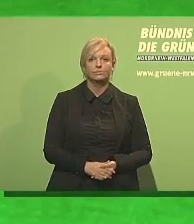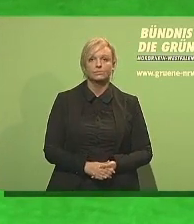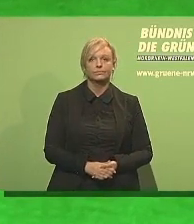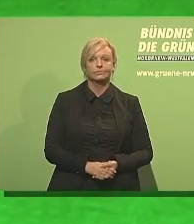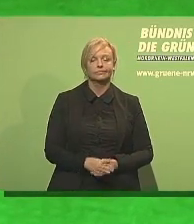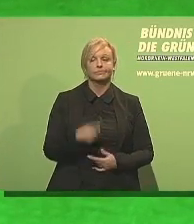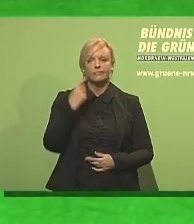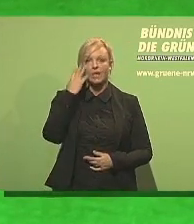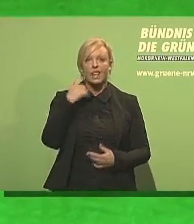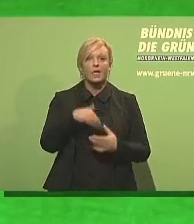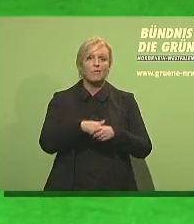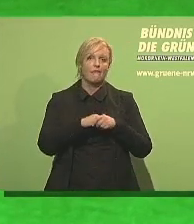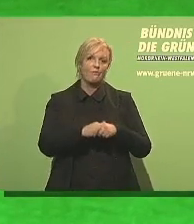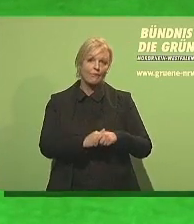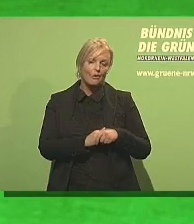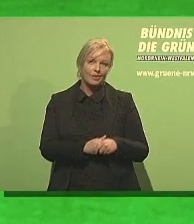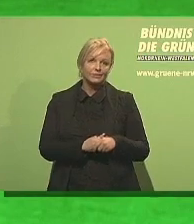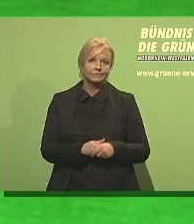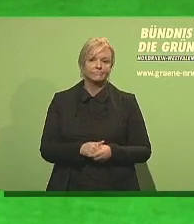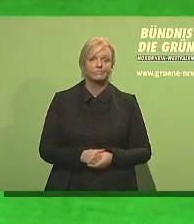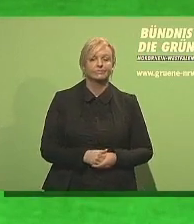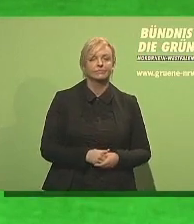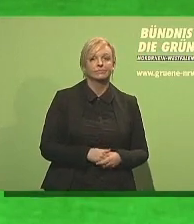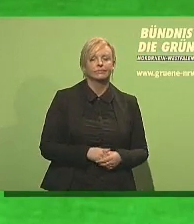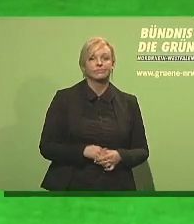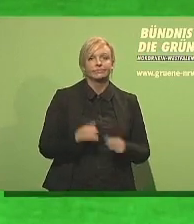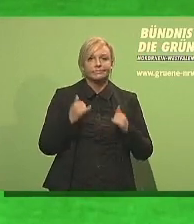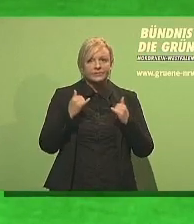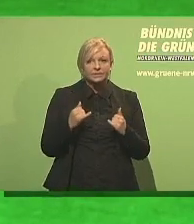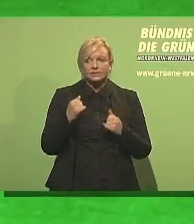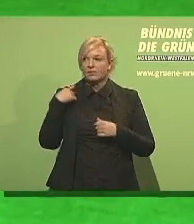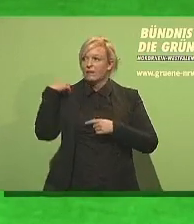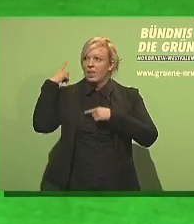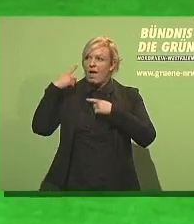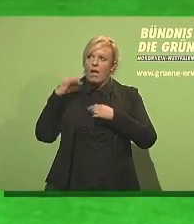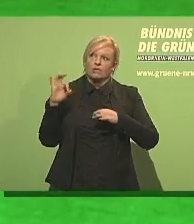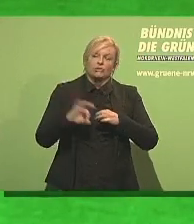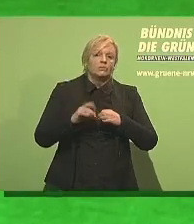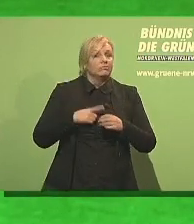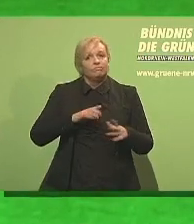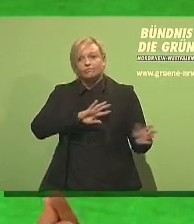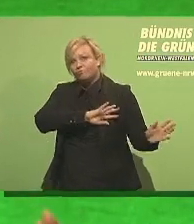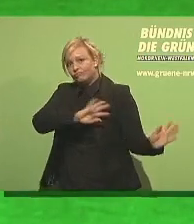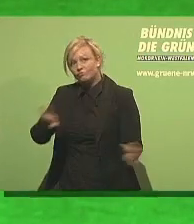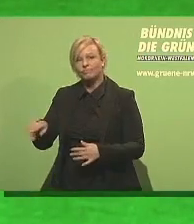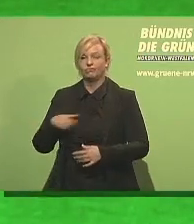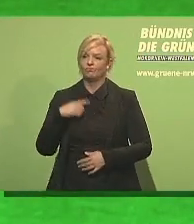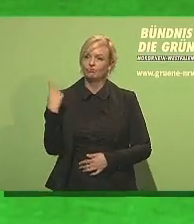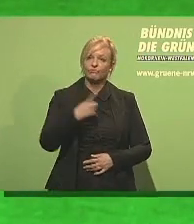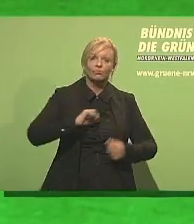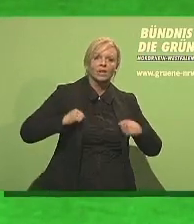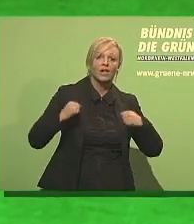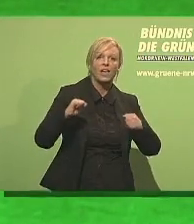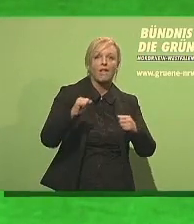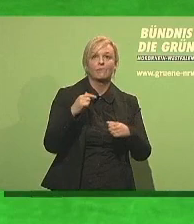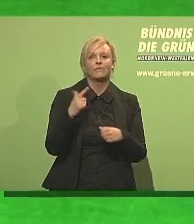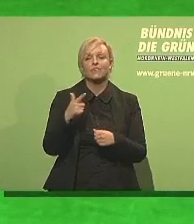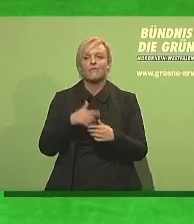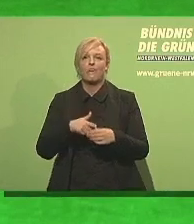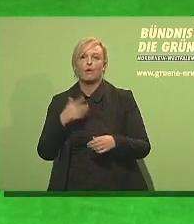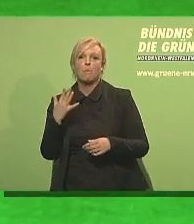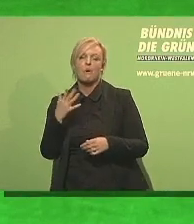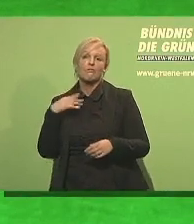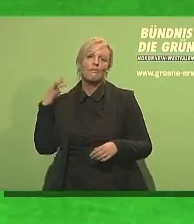Liebe Freundinnen und Freunde, lasst uns die bitteren Jahre beenden. Lasst uns dafür kämpfen, dass 2,5 Millionen arme Kinder